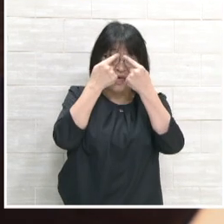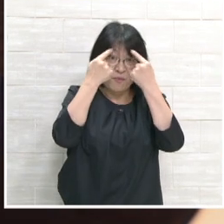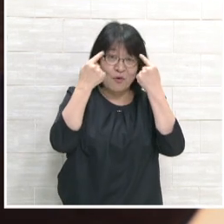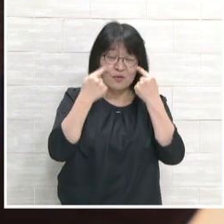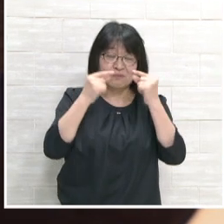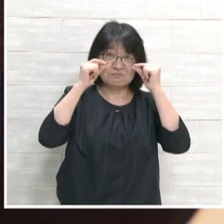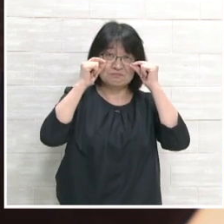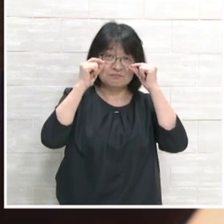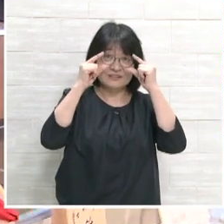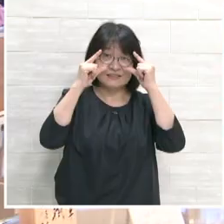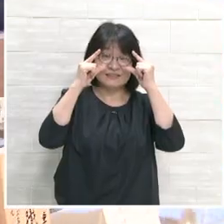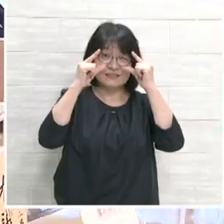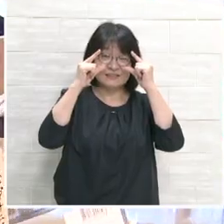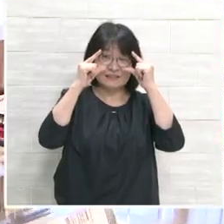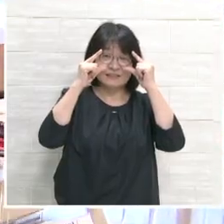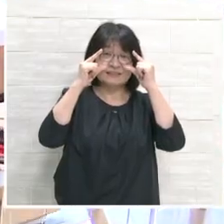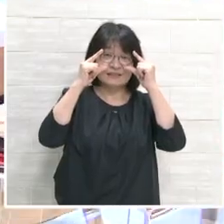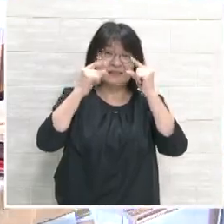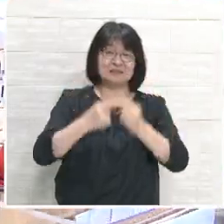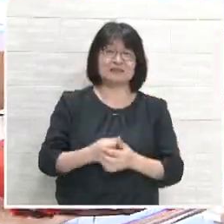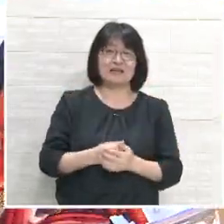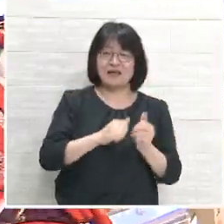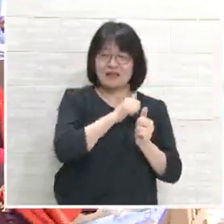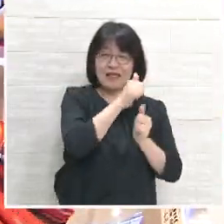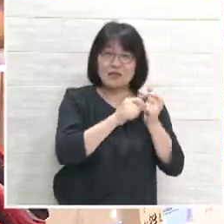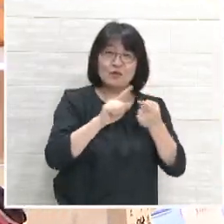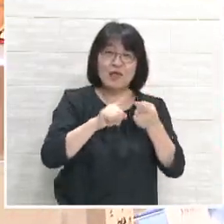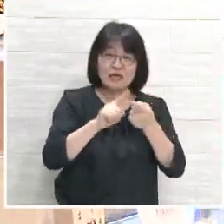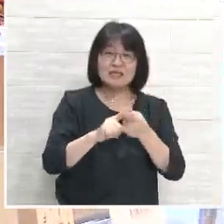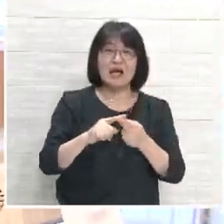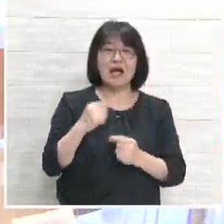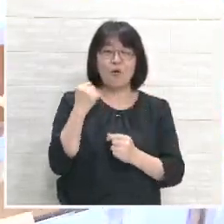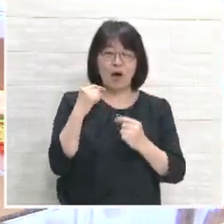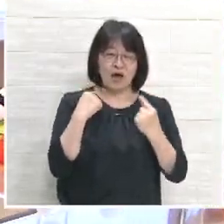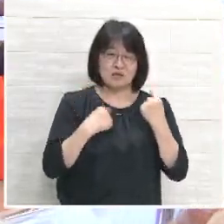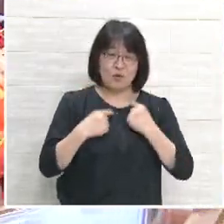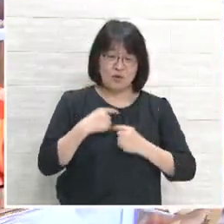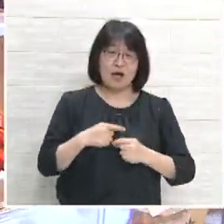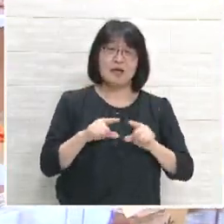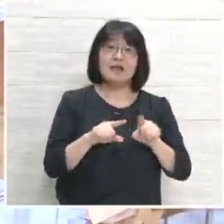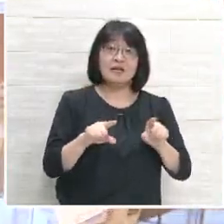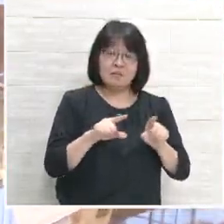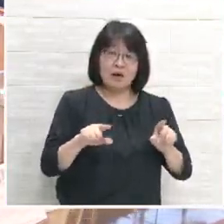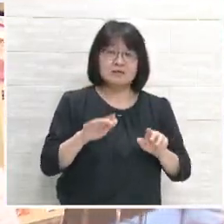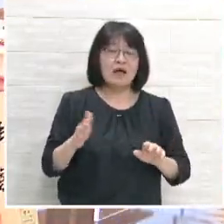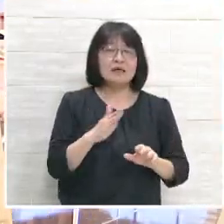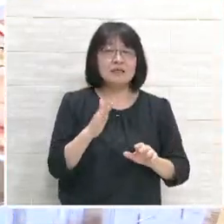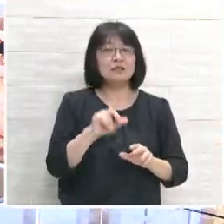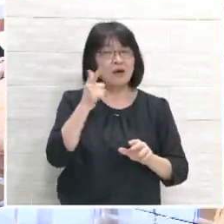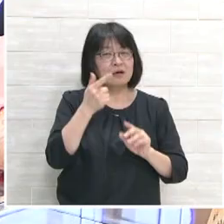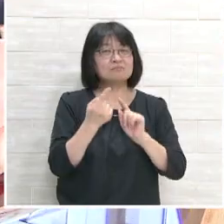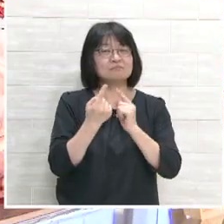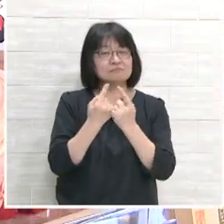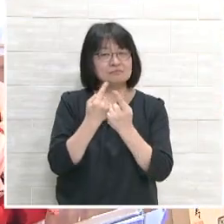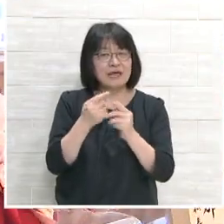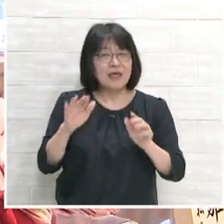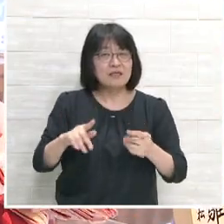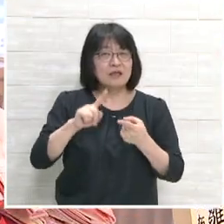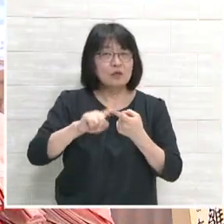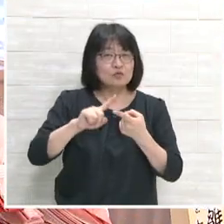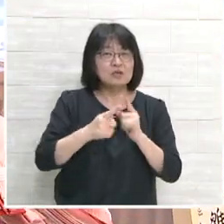パッチリ。伝統的な和装が当たり前でしたが、最近は現代風に多様化しています